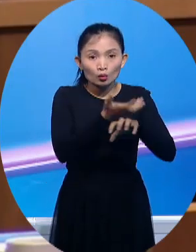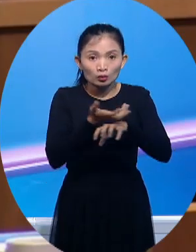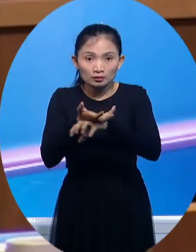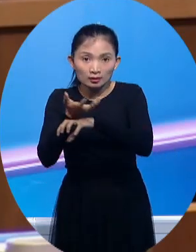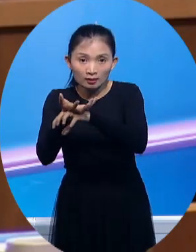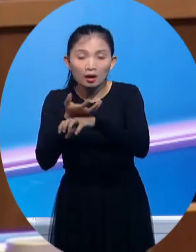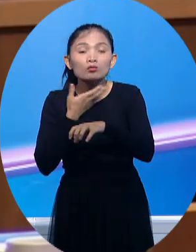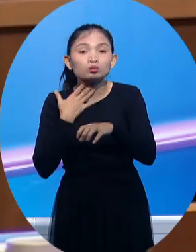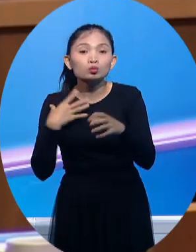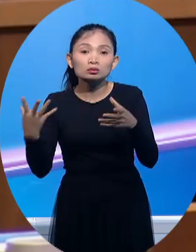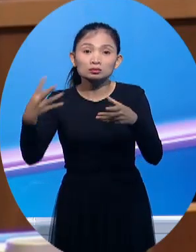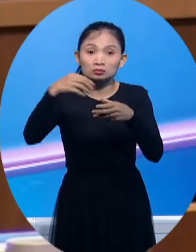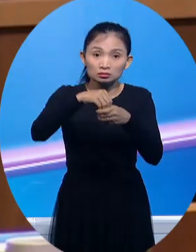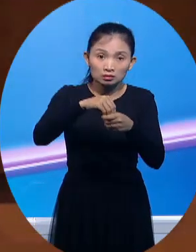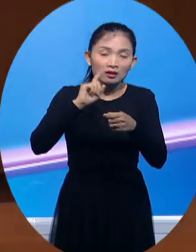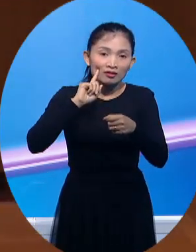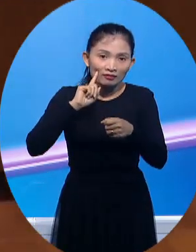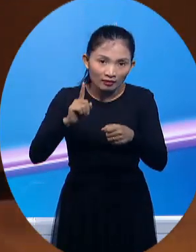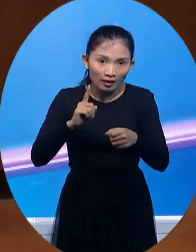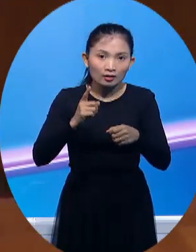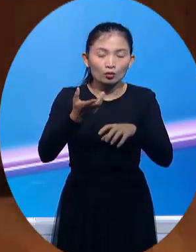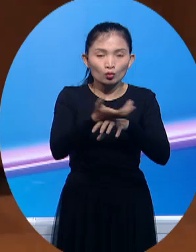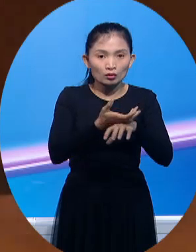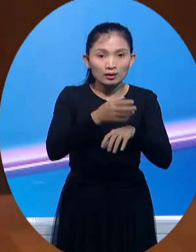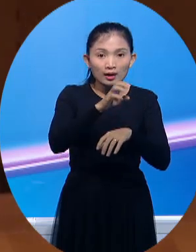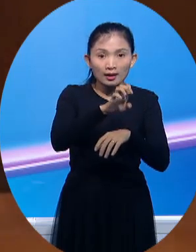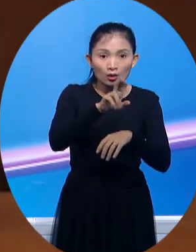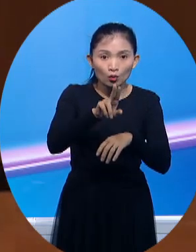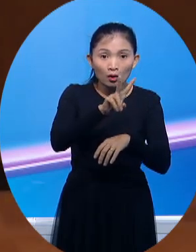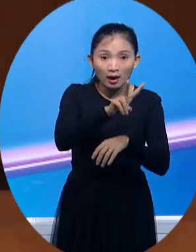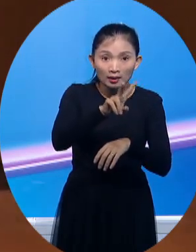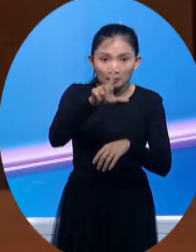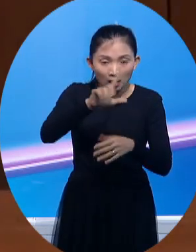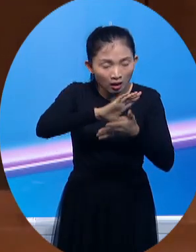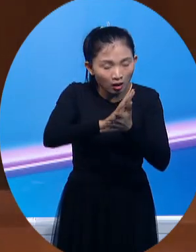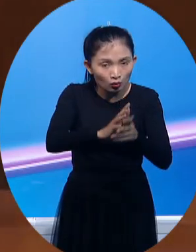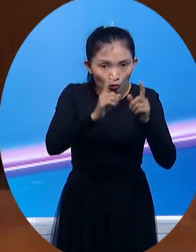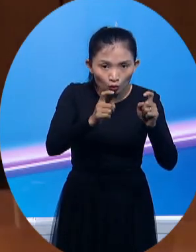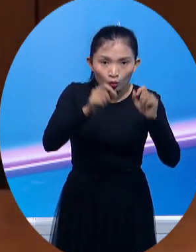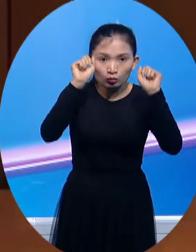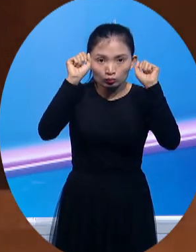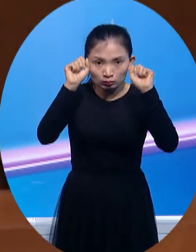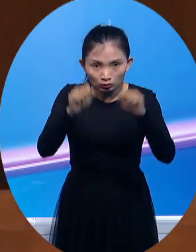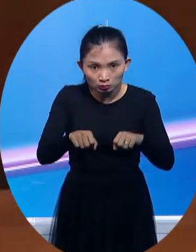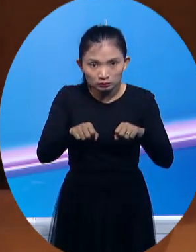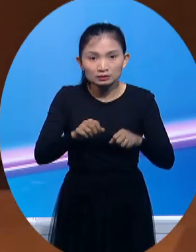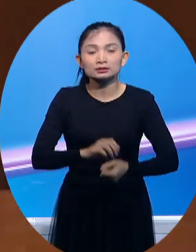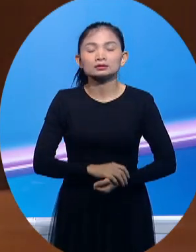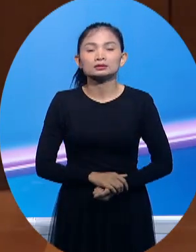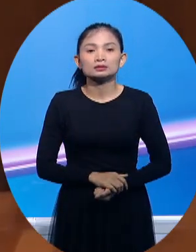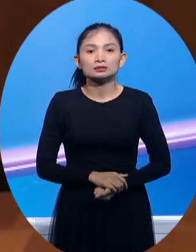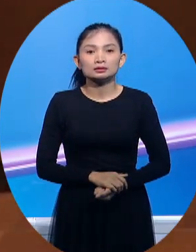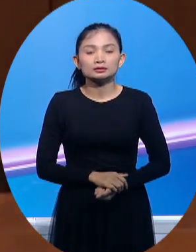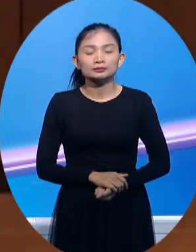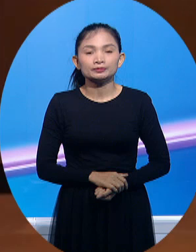sự chấp thuận của toàn bộ 27 thành viên EU để mở và kết thúc từng bước đàm phán với các thành viên trong khối. Cùng ngày, EU